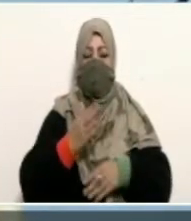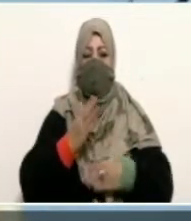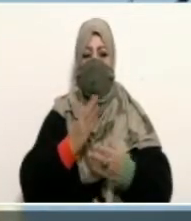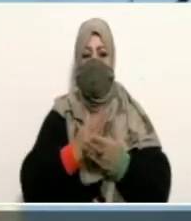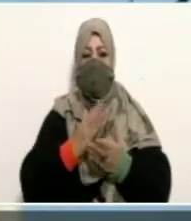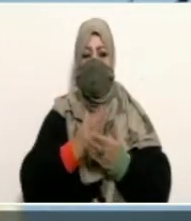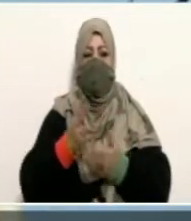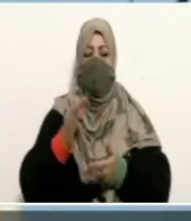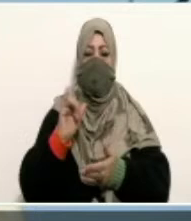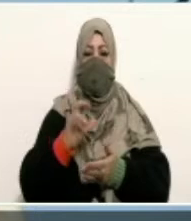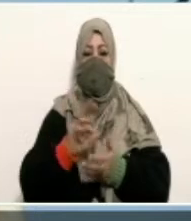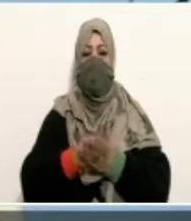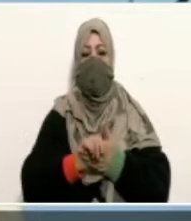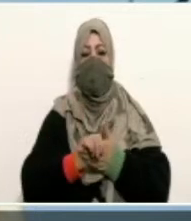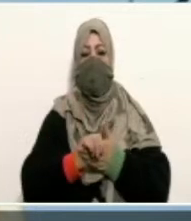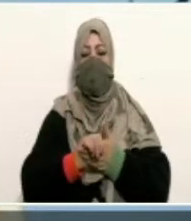توفي